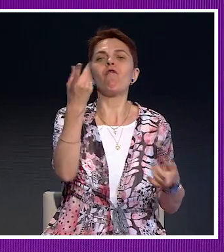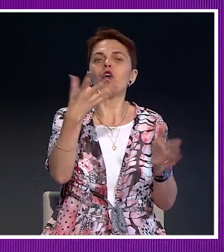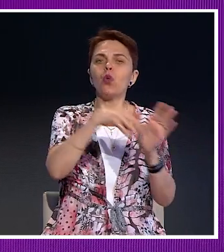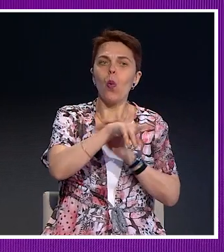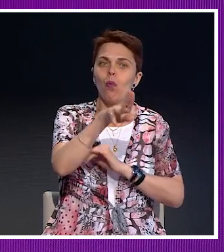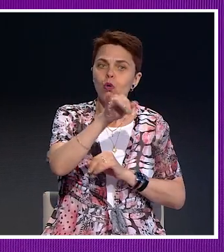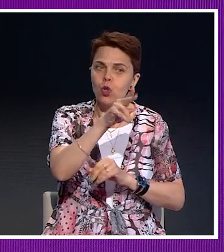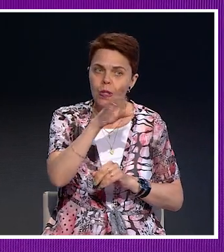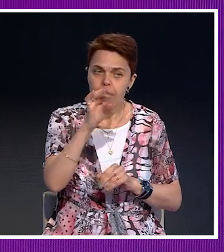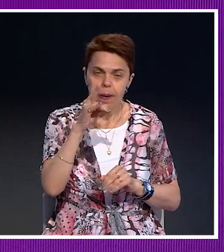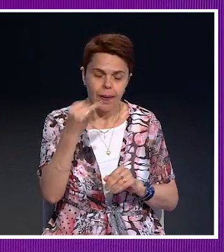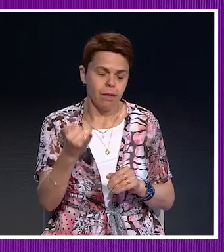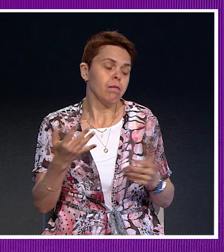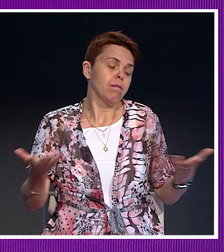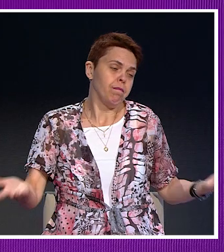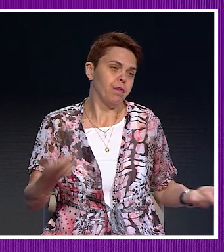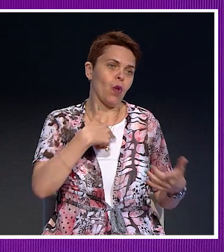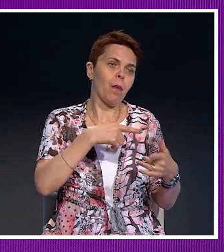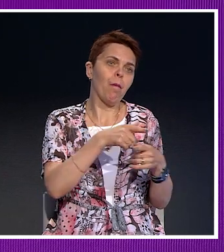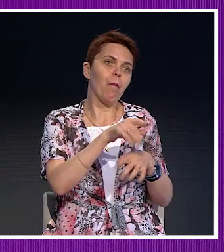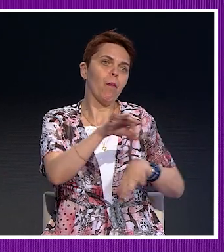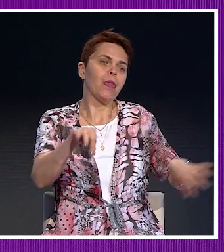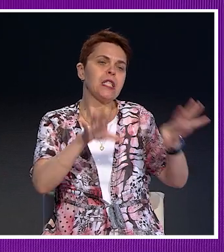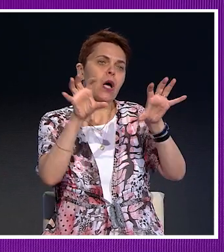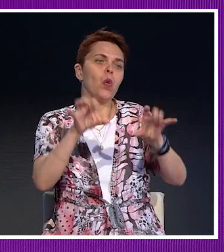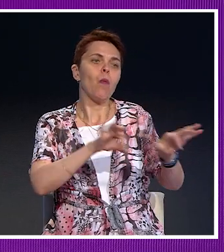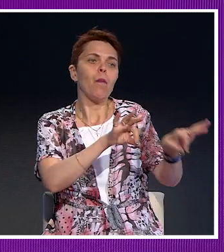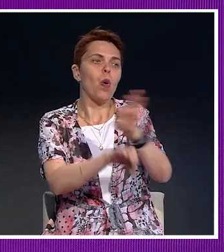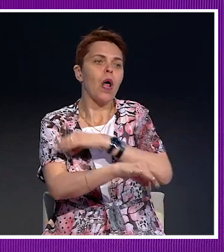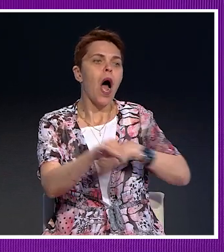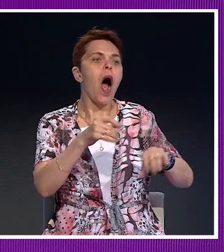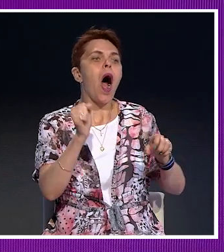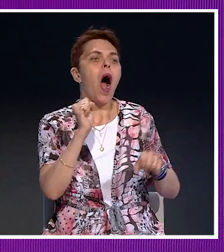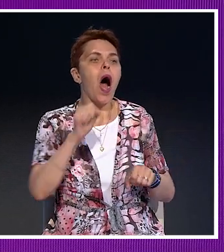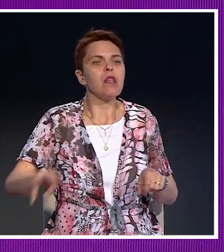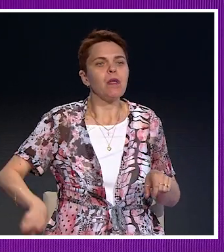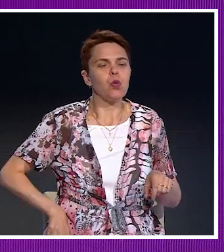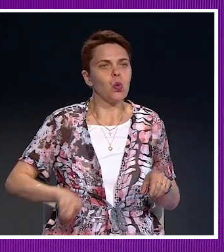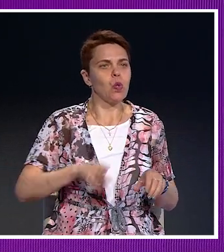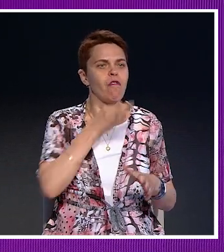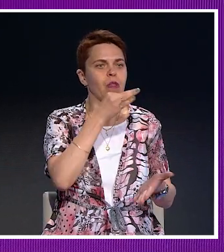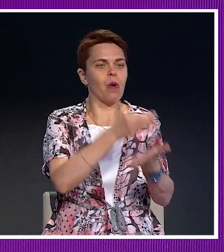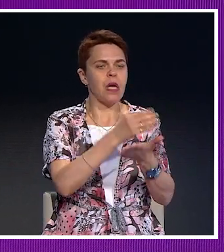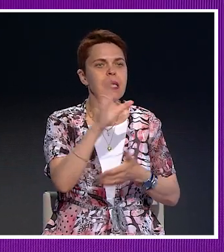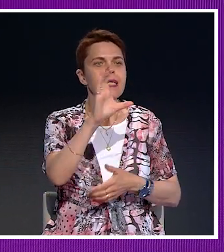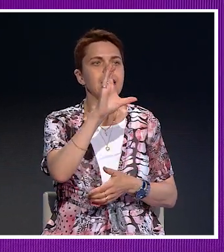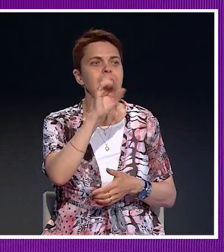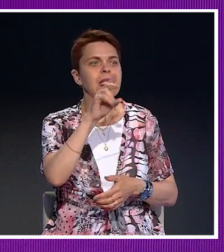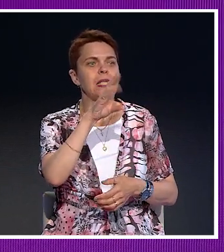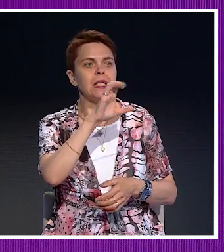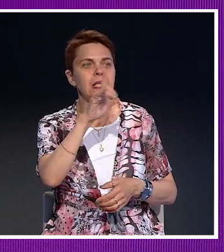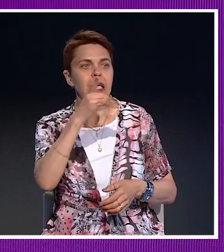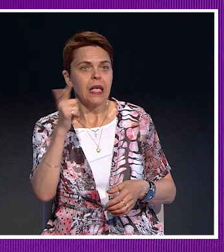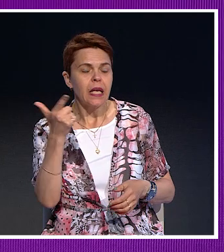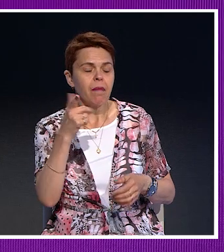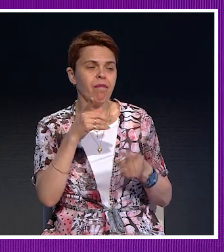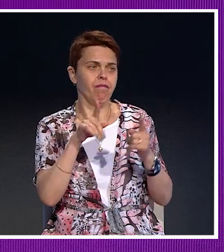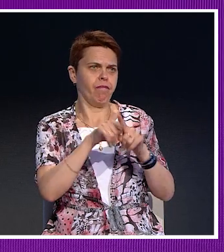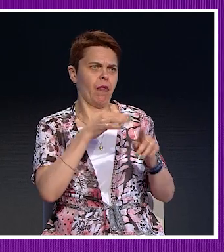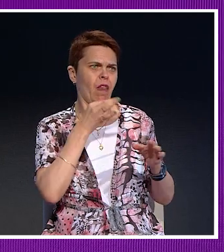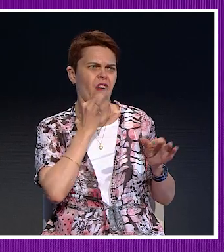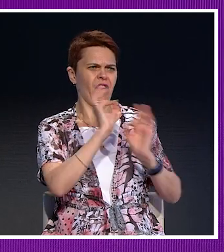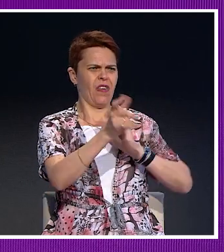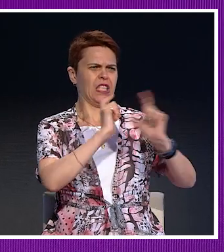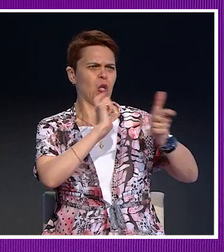числі. Далі ми розробили законопроект про збільшення адміністративної відповідальності за сексистські висловлювання і сексистські